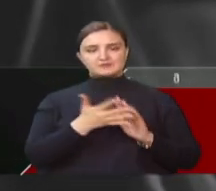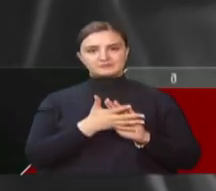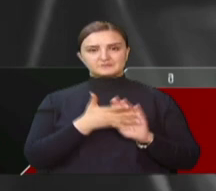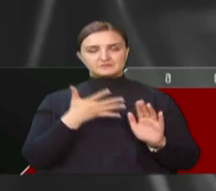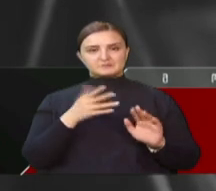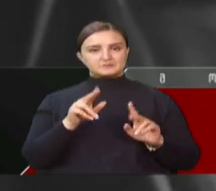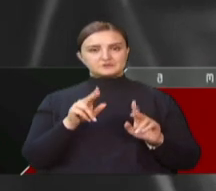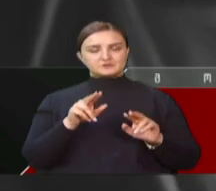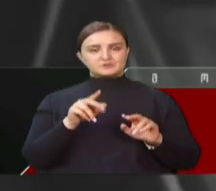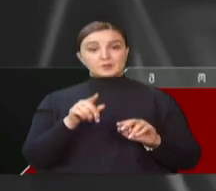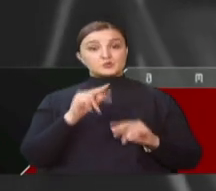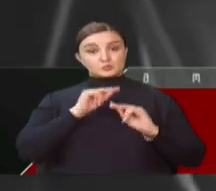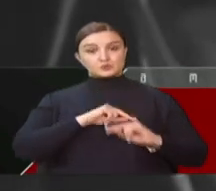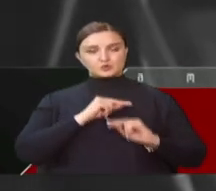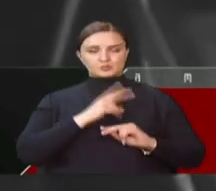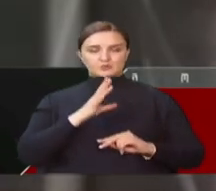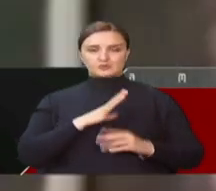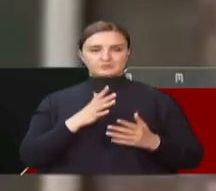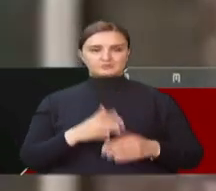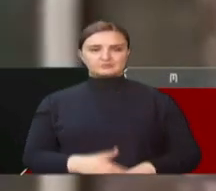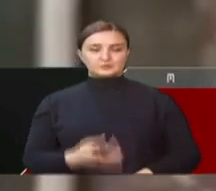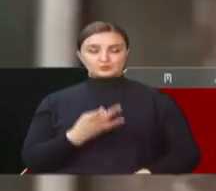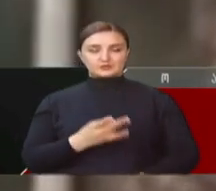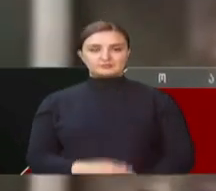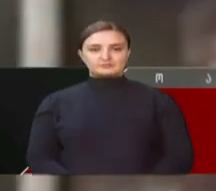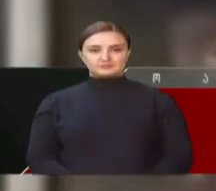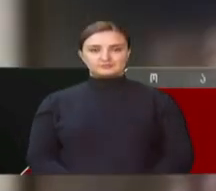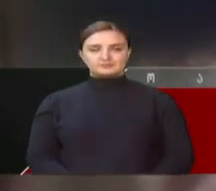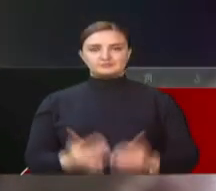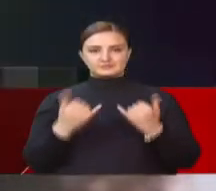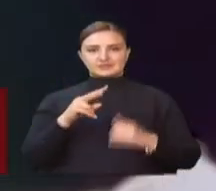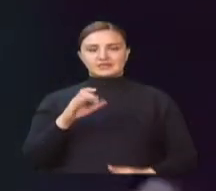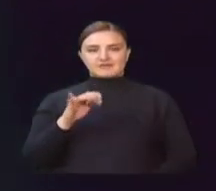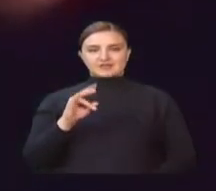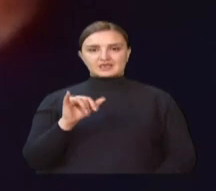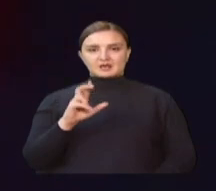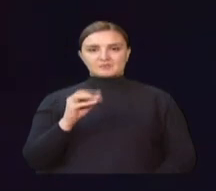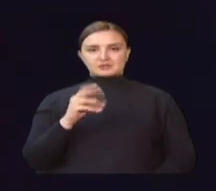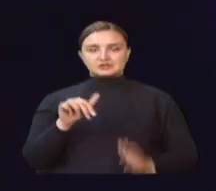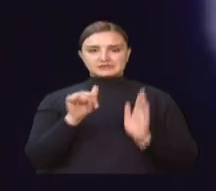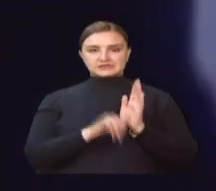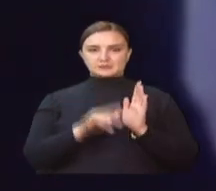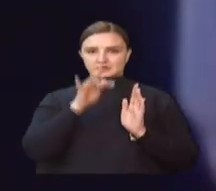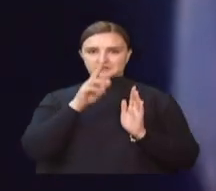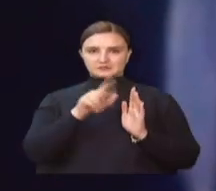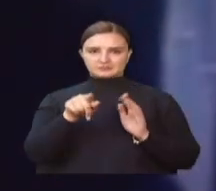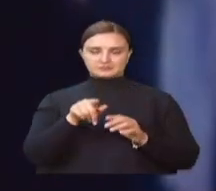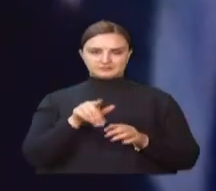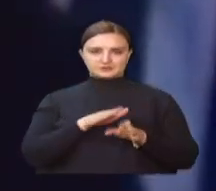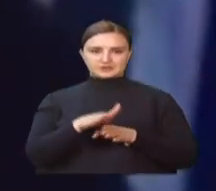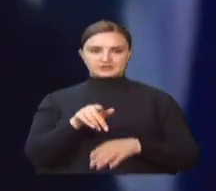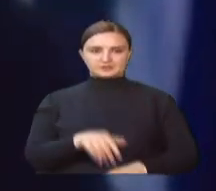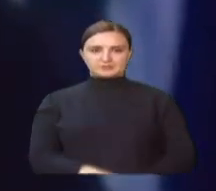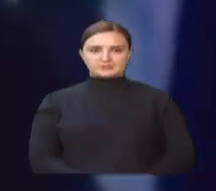ნუ ალბათ თქვენს მიხდებით, მაგრამ ამას მუშაობა უნდა და მეტი არ. ლევან აბაშიძე 60 წლის გახდებოდა.